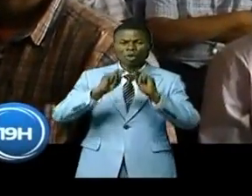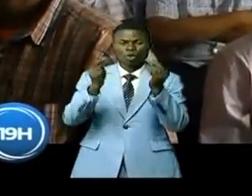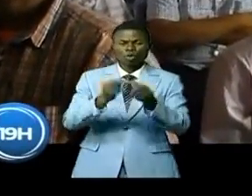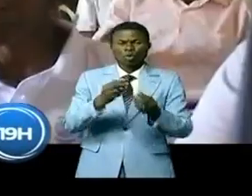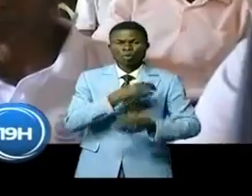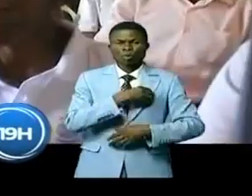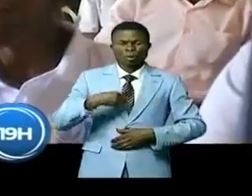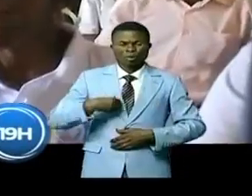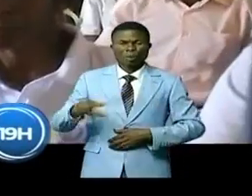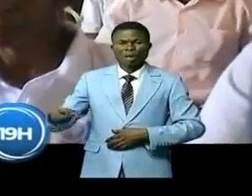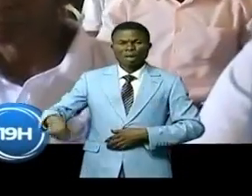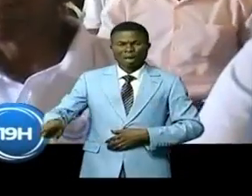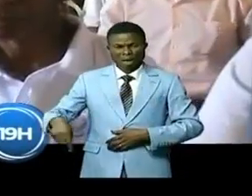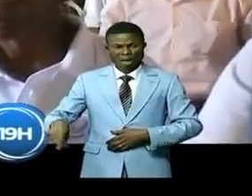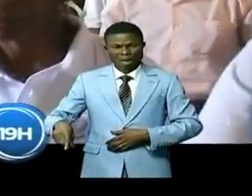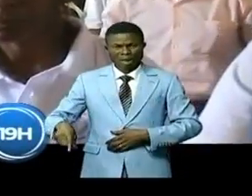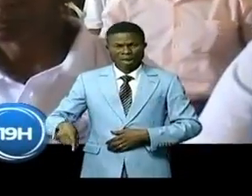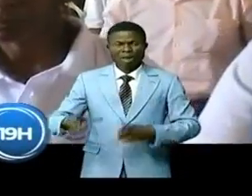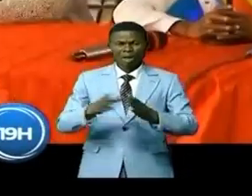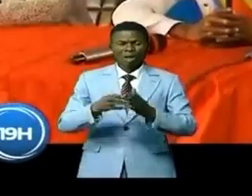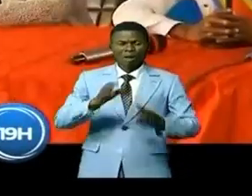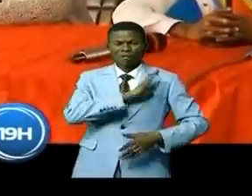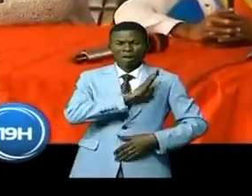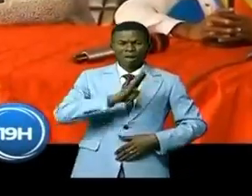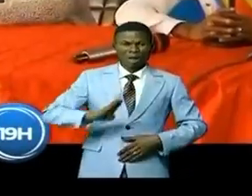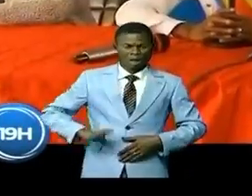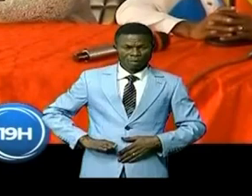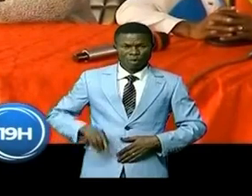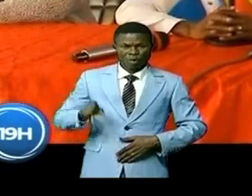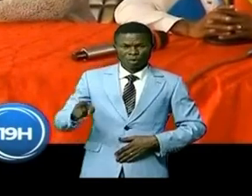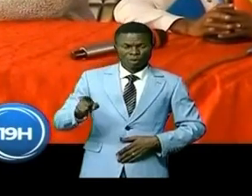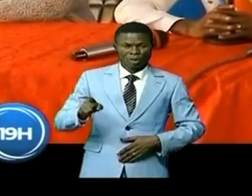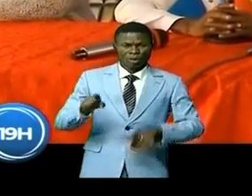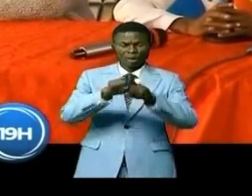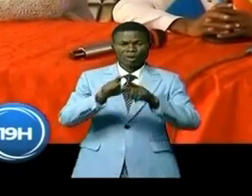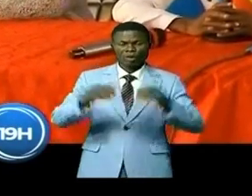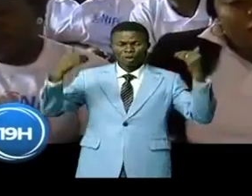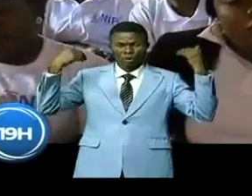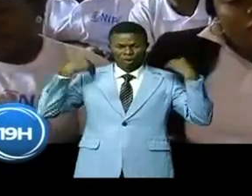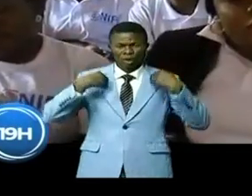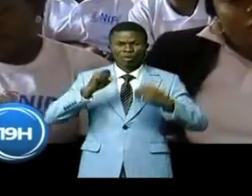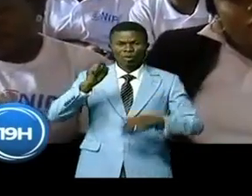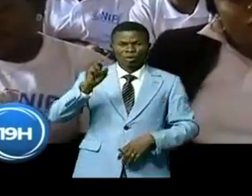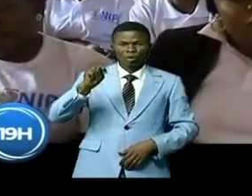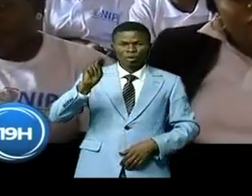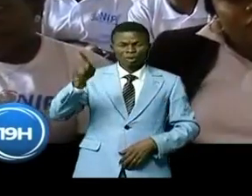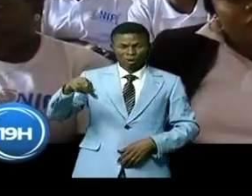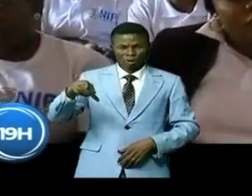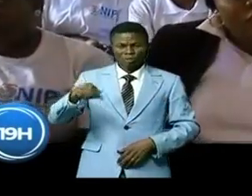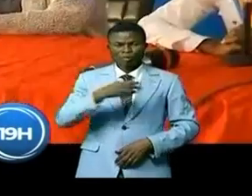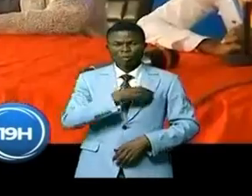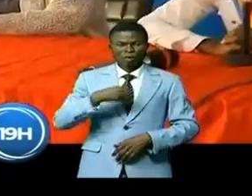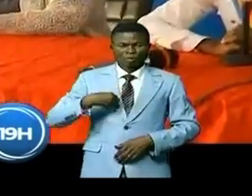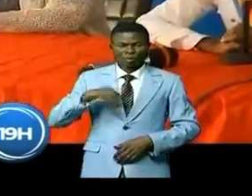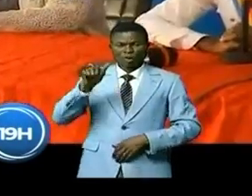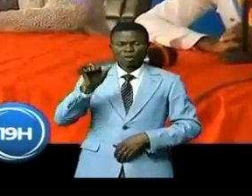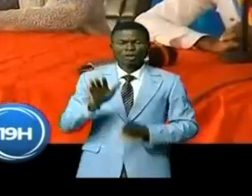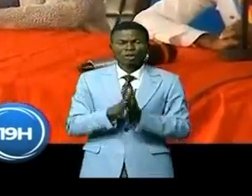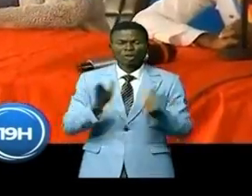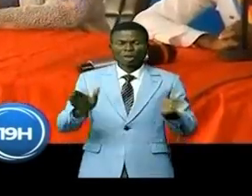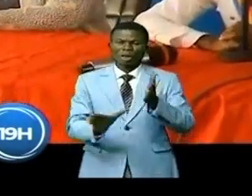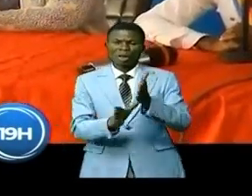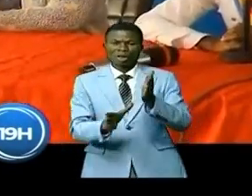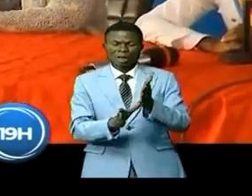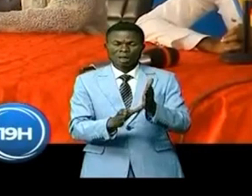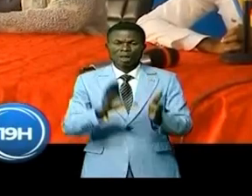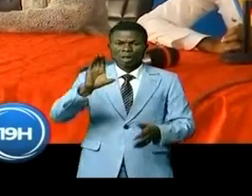de Lemba, conduites par les bourgmestres Jean Tsaka et les cadres de l'ONIP, dont Madame le directeur général adjoint